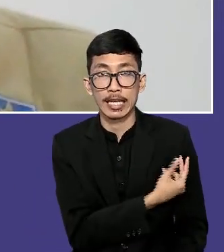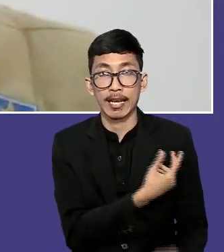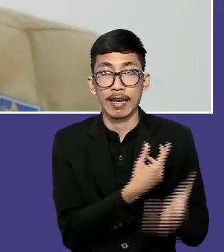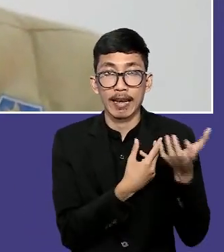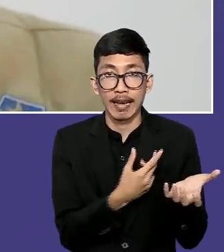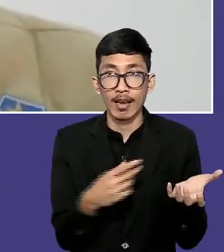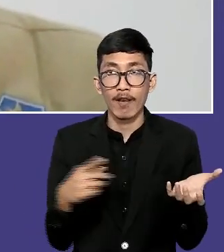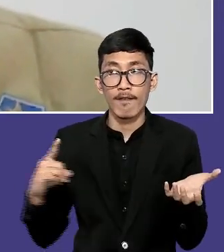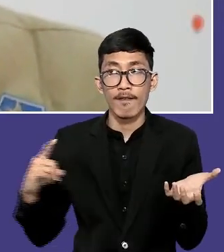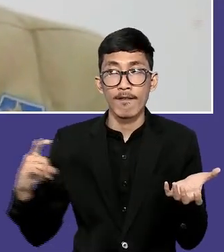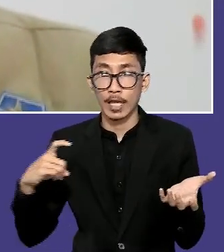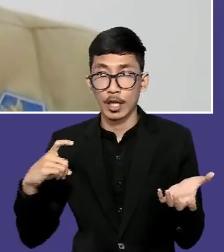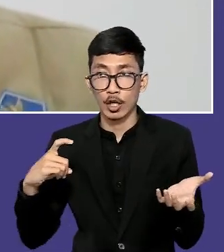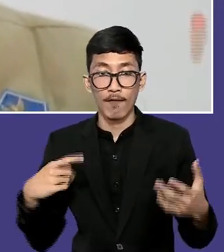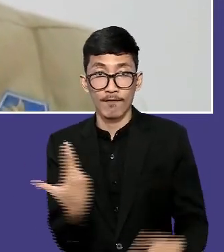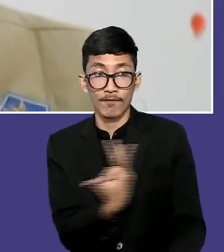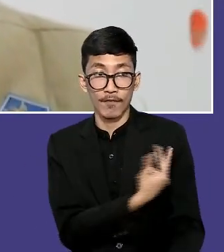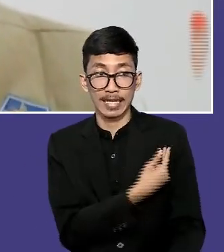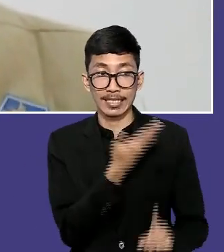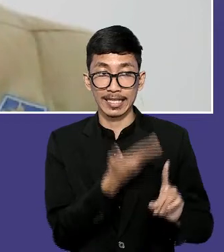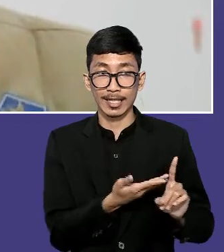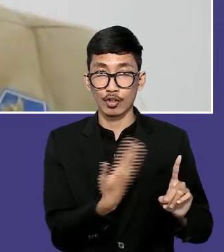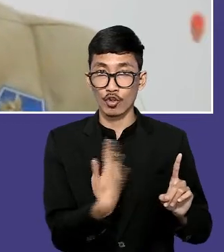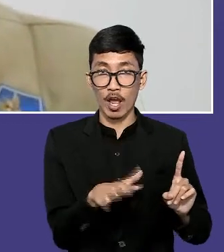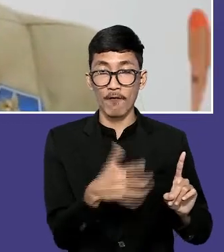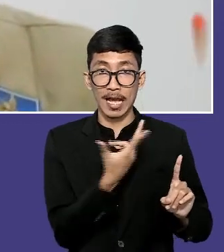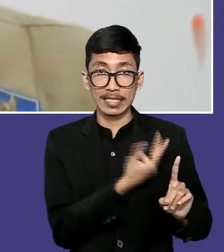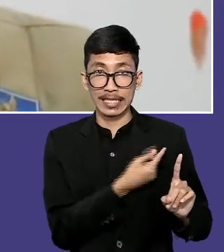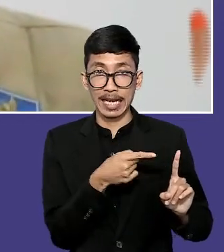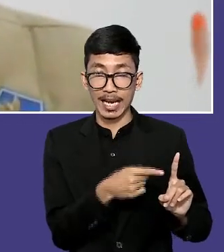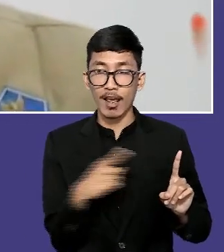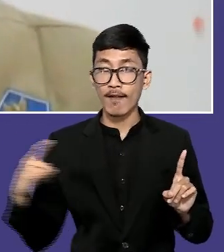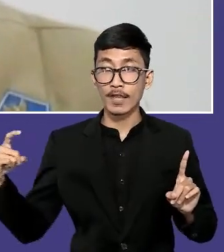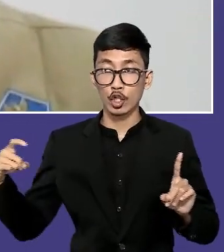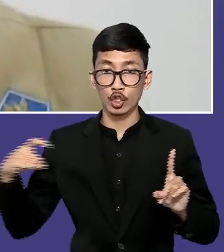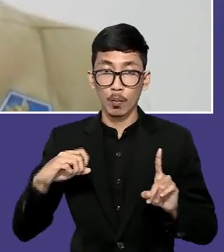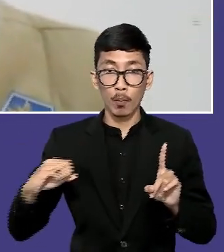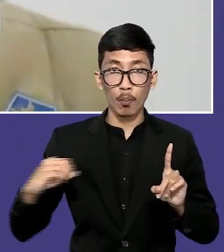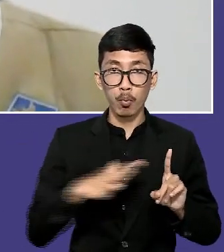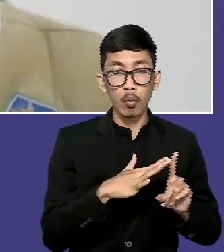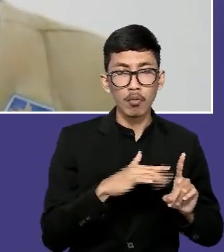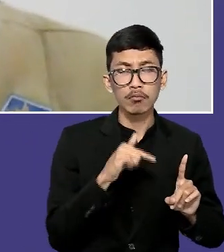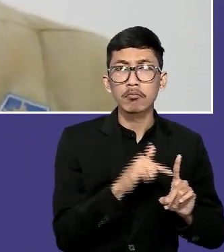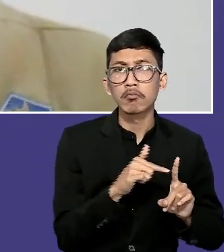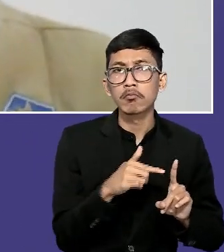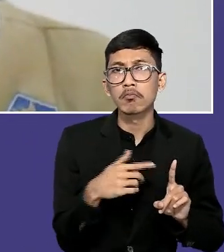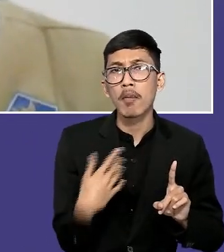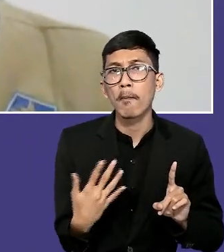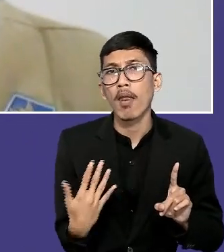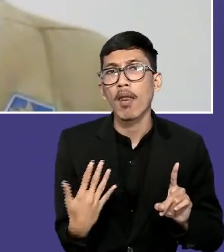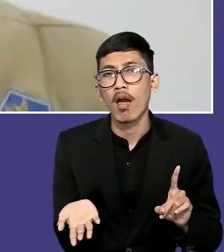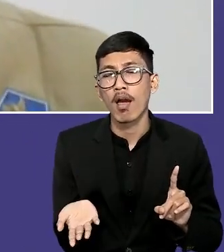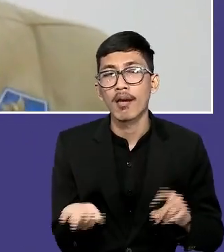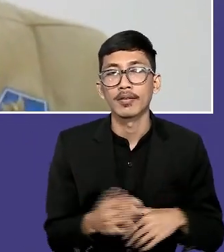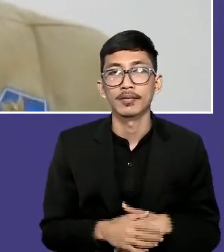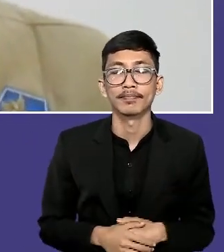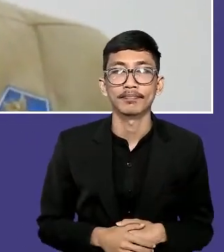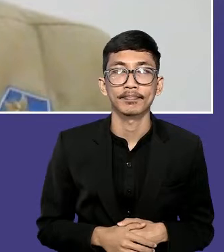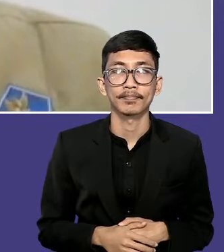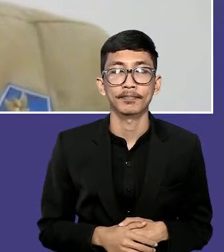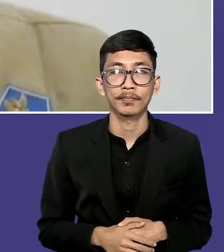gejalanya Seperti apa jika terinfeksi omicron Hai Abay sejauh ini berbagai informasi yang kita peroleh mengenai